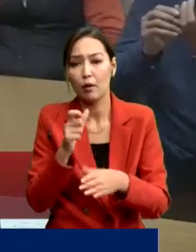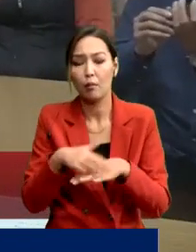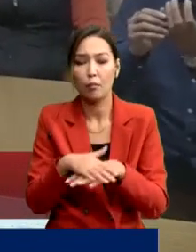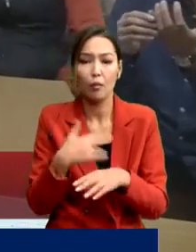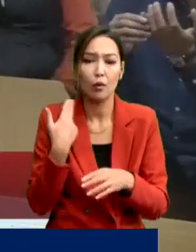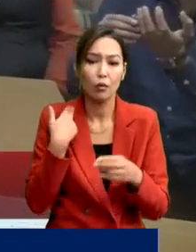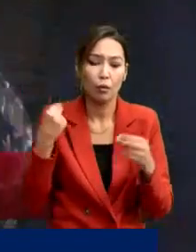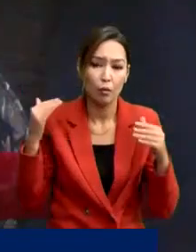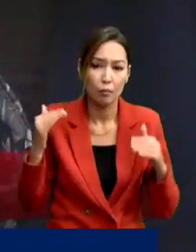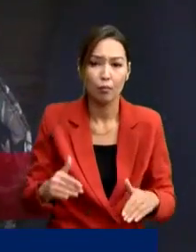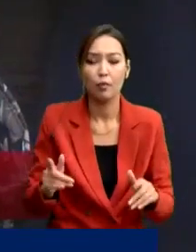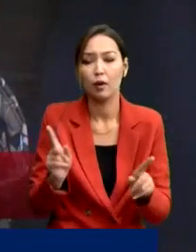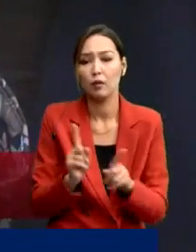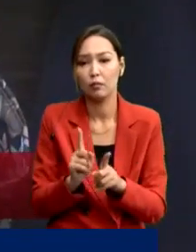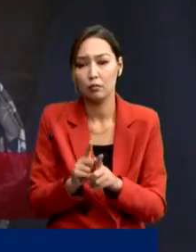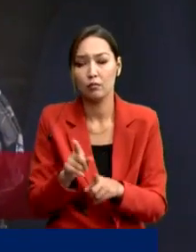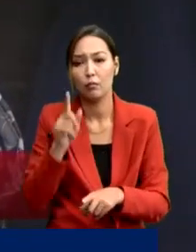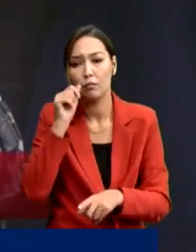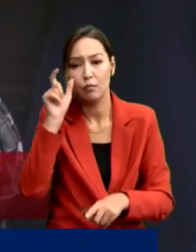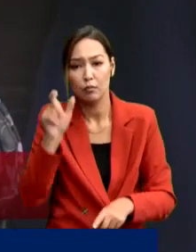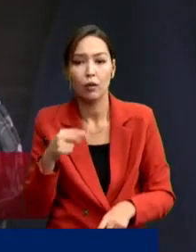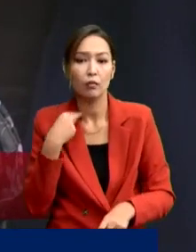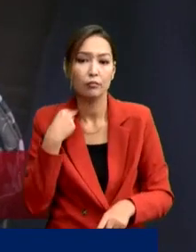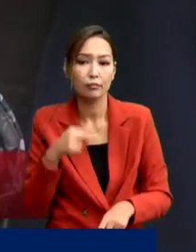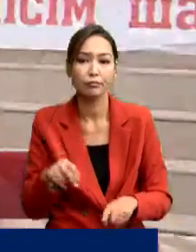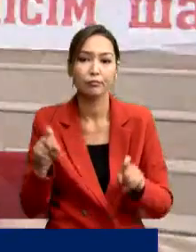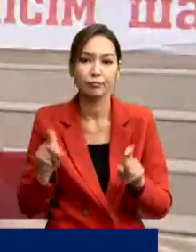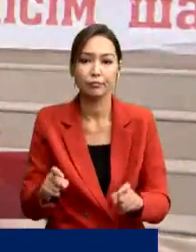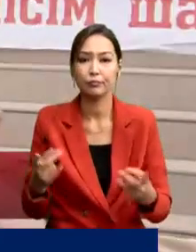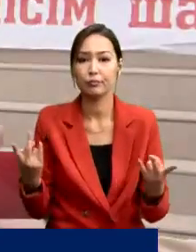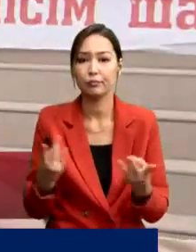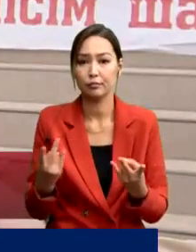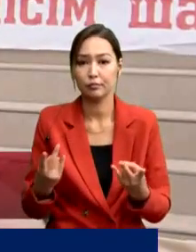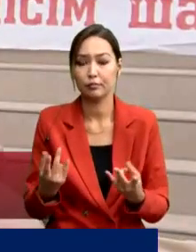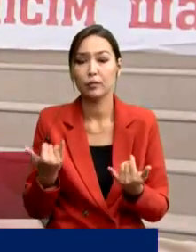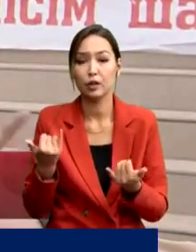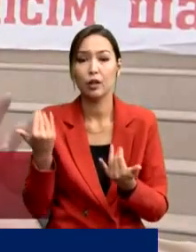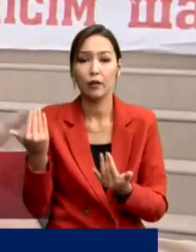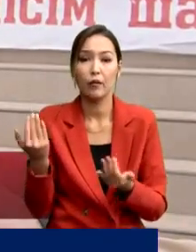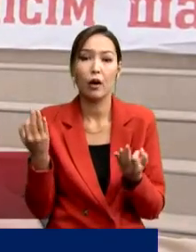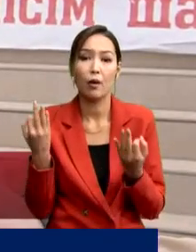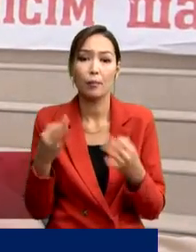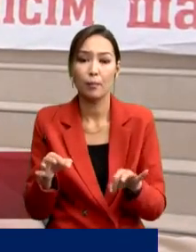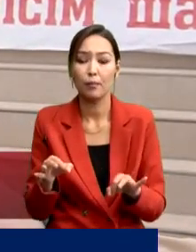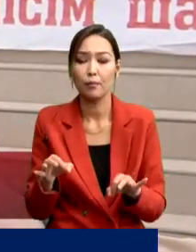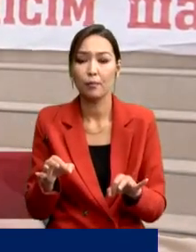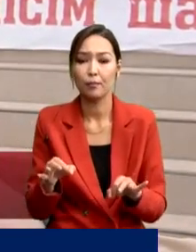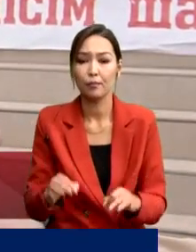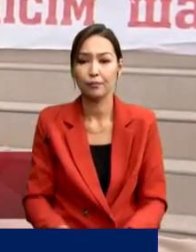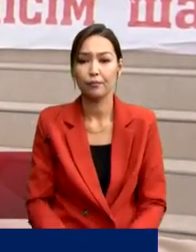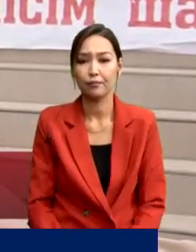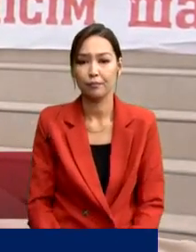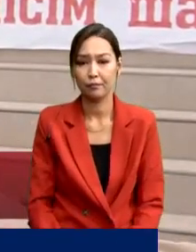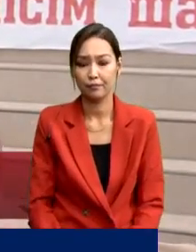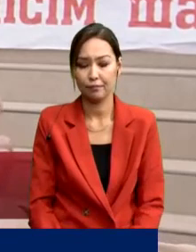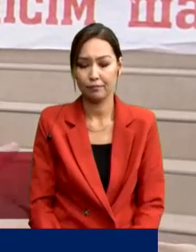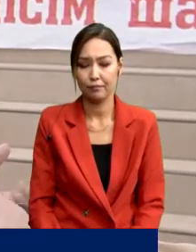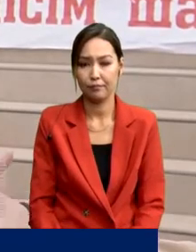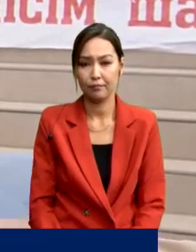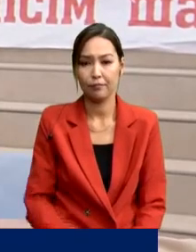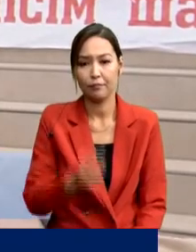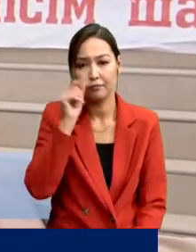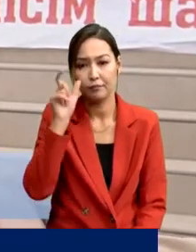басқан алаяқ қамауда отыруы тиіс дейді олар. Сейчас его отпустили под домашний арест. Это означает, что